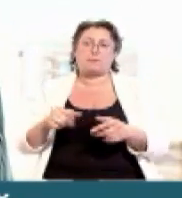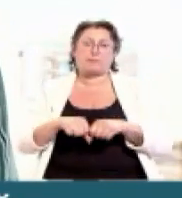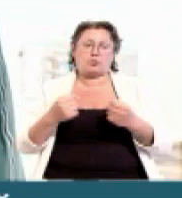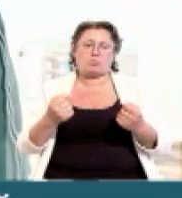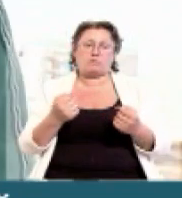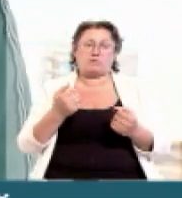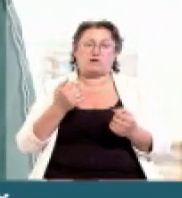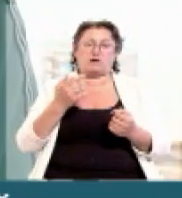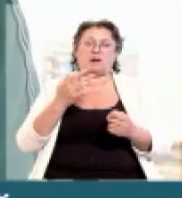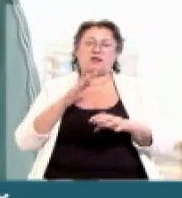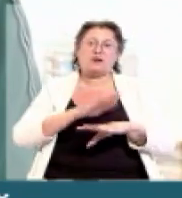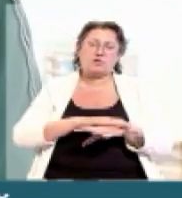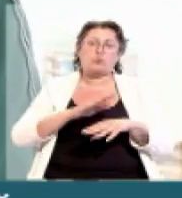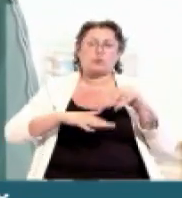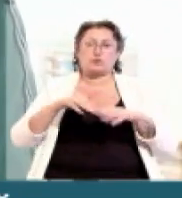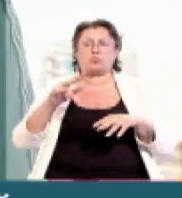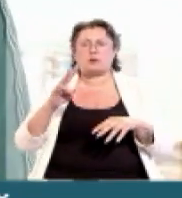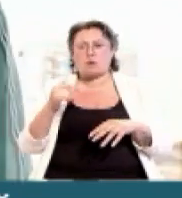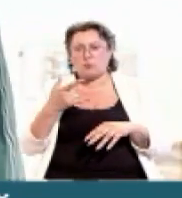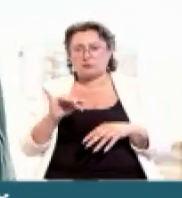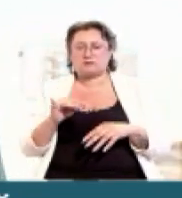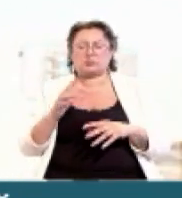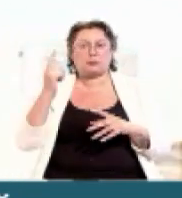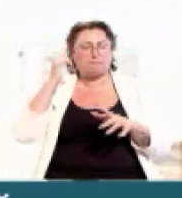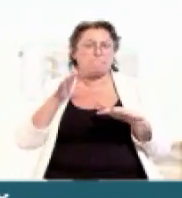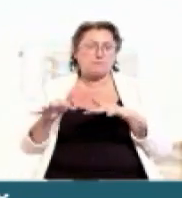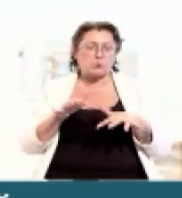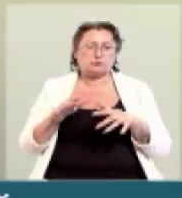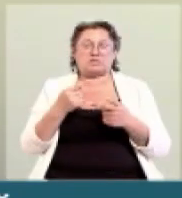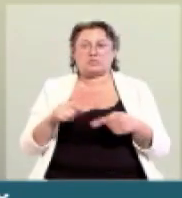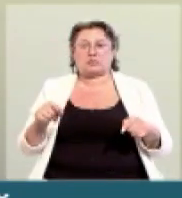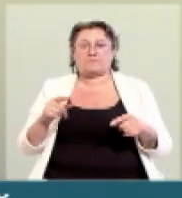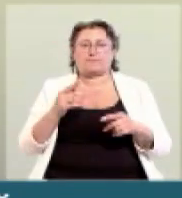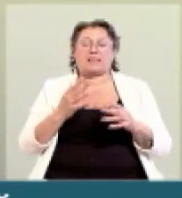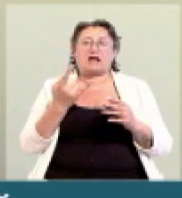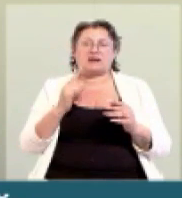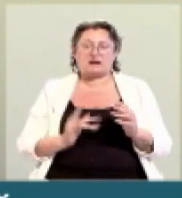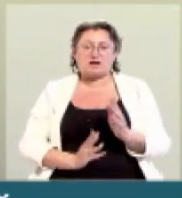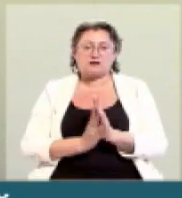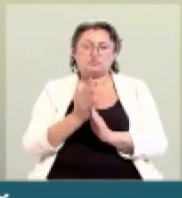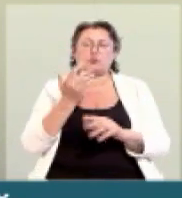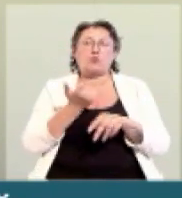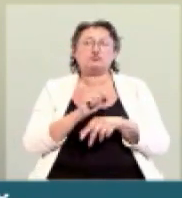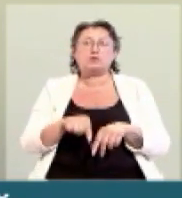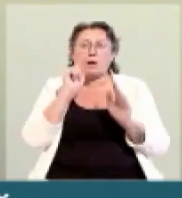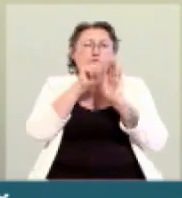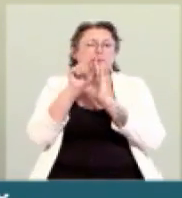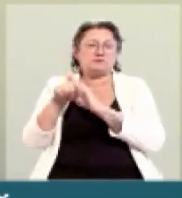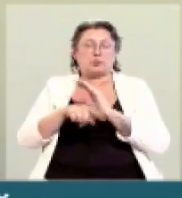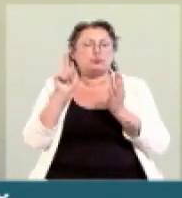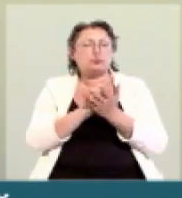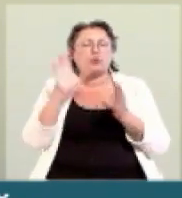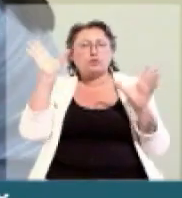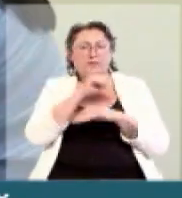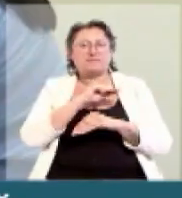как переломы верхней конечности, нижней конечности, сотрясение головного мозга и так далее. Растущий организм очень любознателен. Он должен